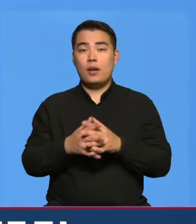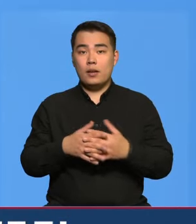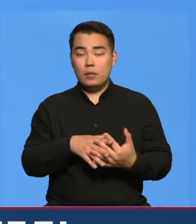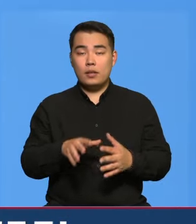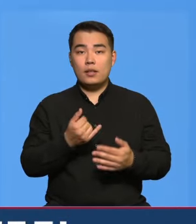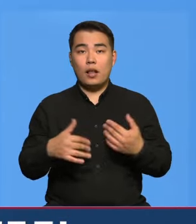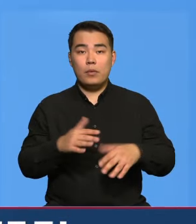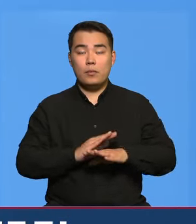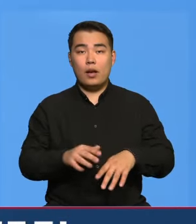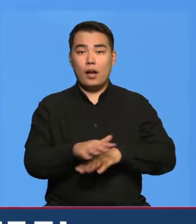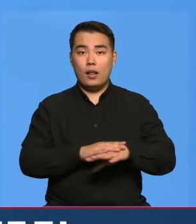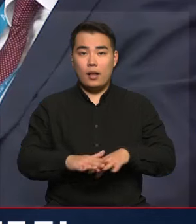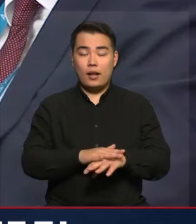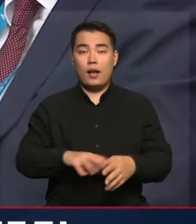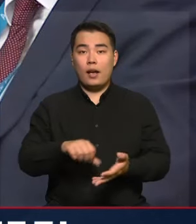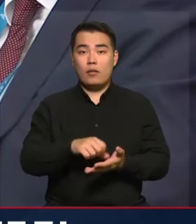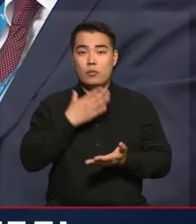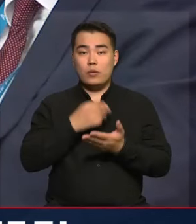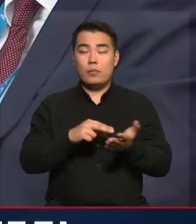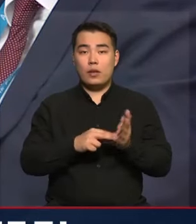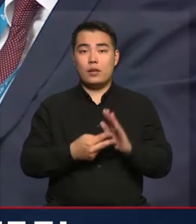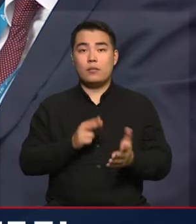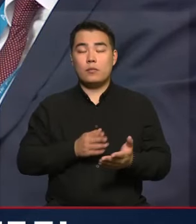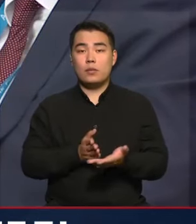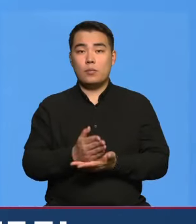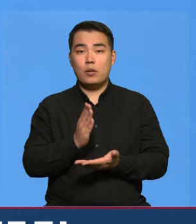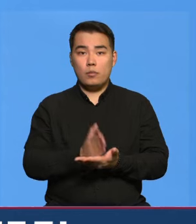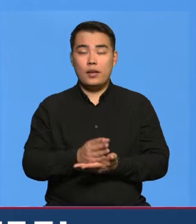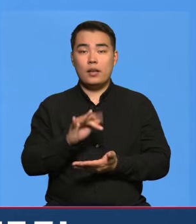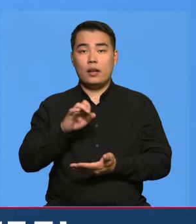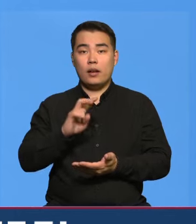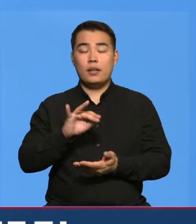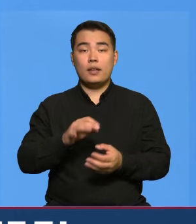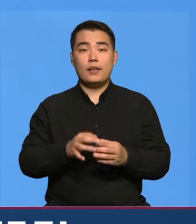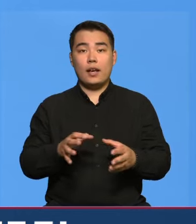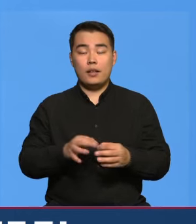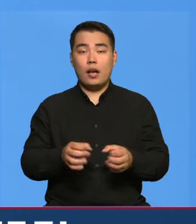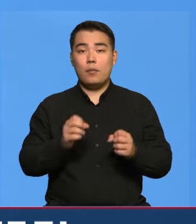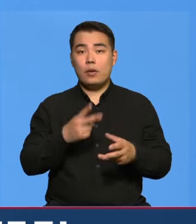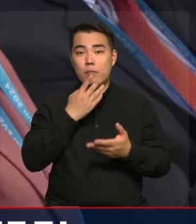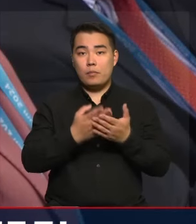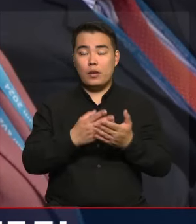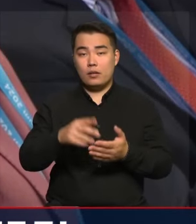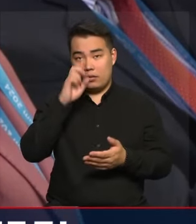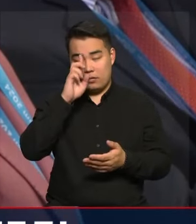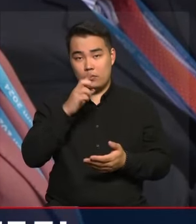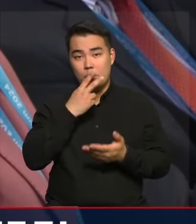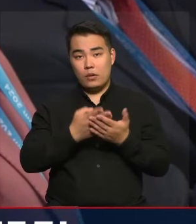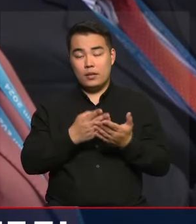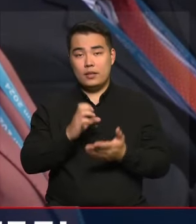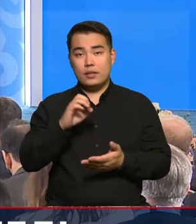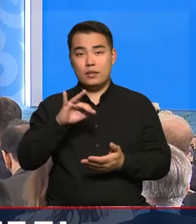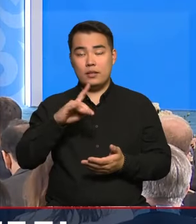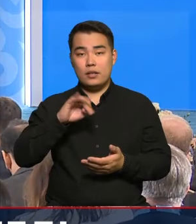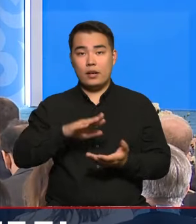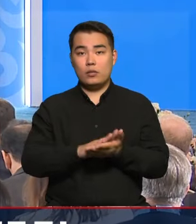емес, халықаралық аренада өз миссиясын мінсіз атқарып келеді. Айталық, еліміз Иранмен ядролық қару мәселесінде мәмілеге келуге, Сирия бойынша